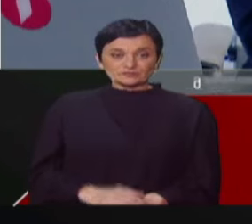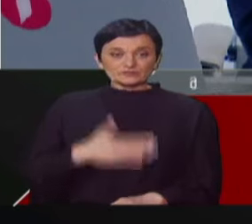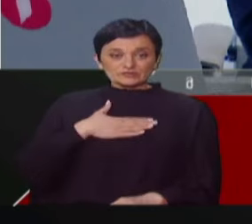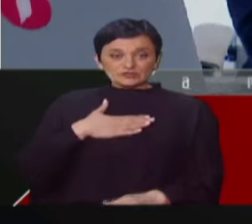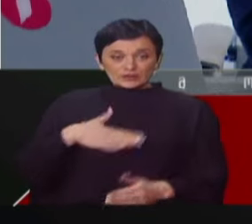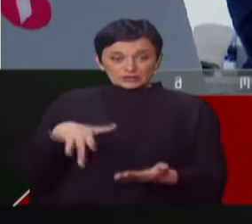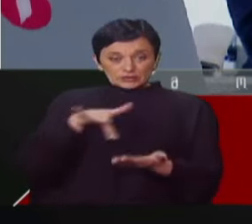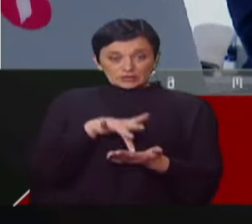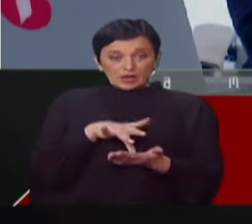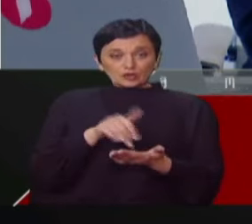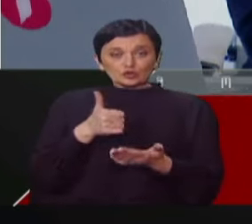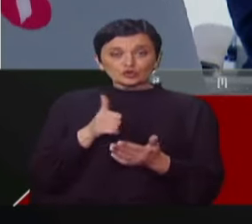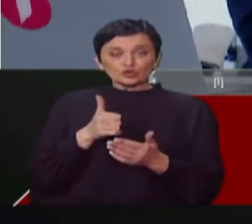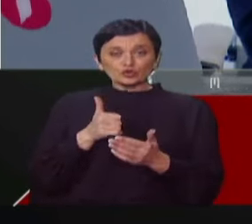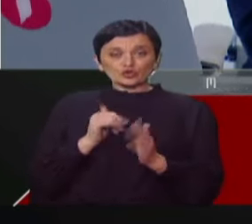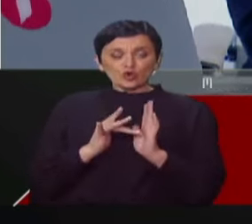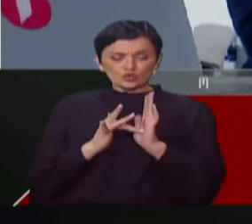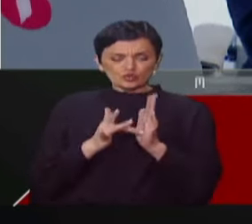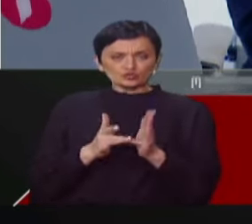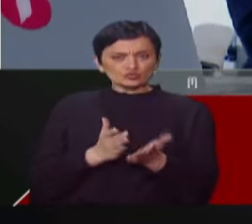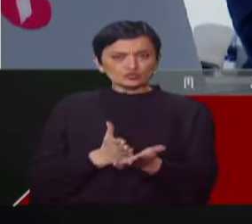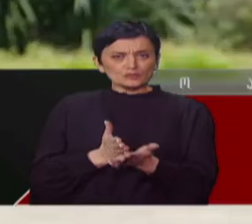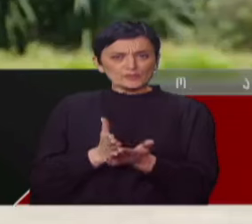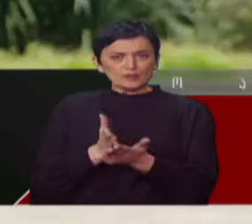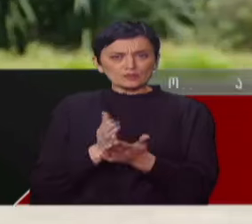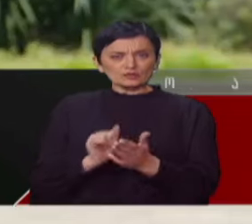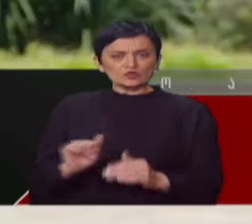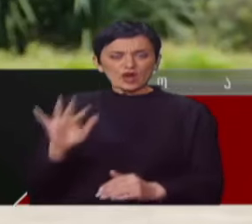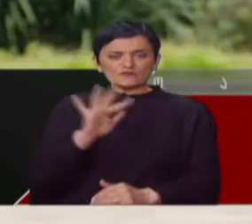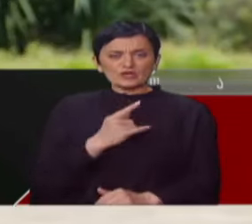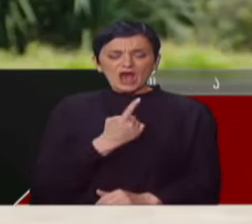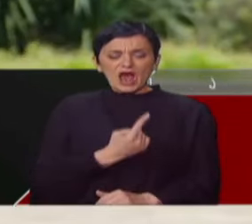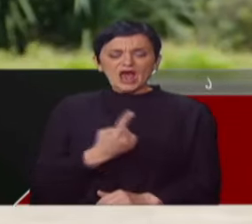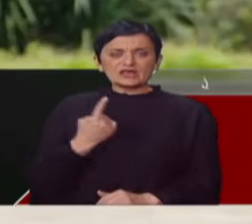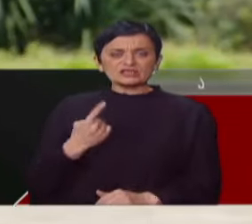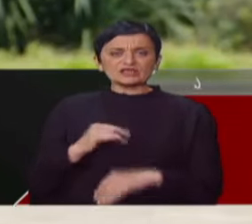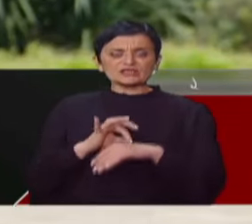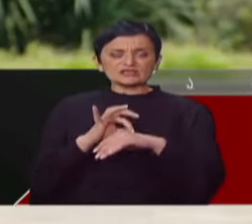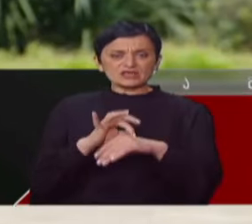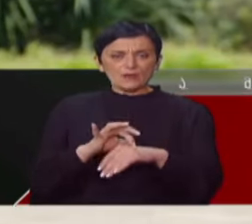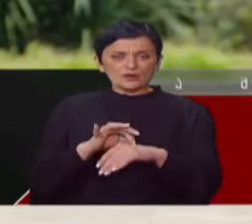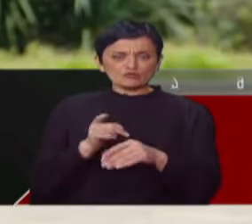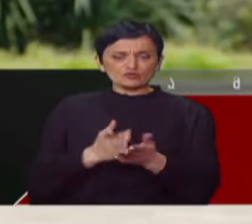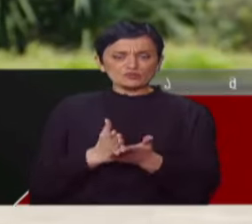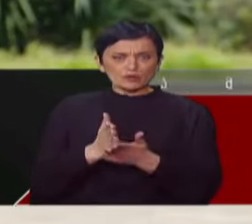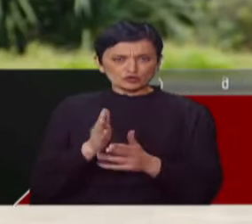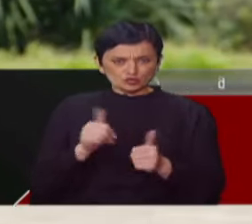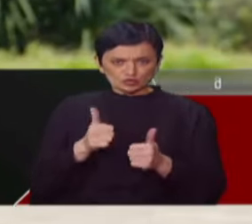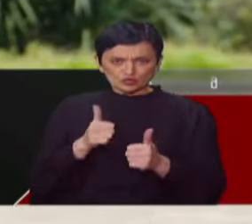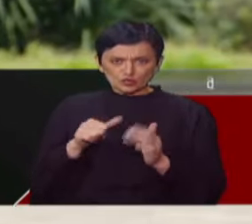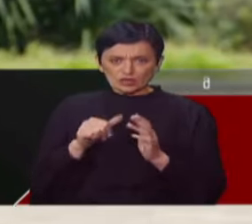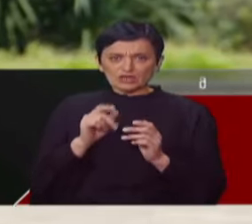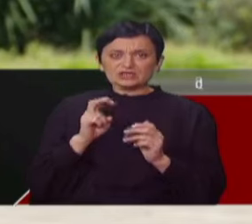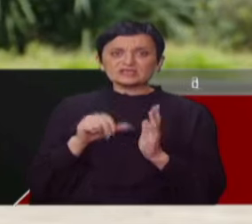Ჩვენი ქალაქი, როგორც მზარდი ტურისტული მიმართულება და ევროპის ერთ-ერთი ყველაზე წამყვანი ატრაქცია მიმართულებით, ისევე როგორც